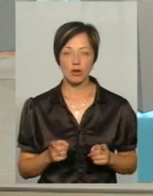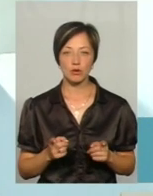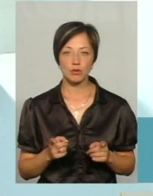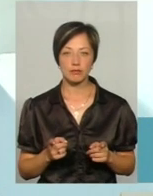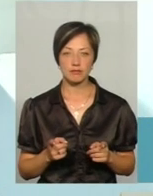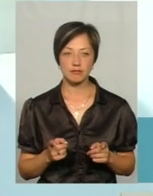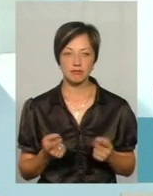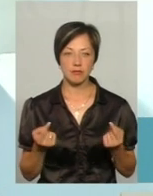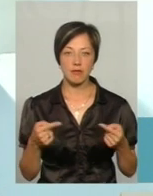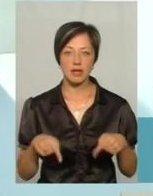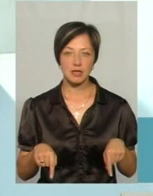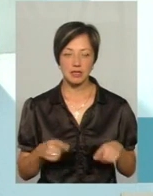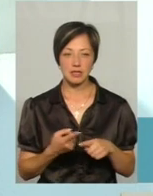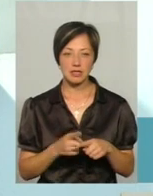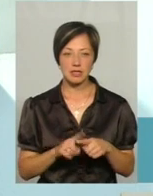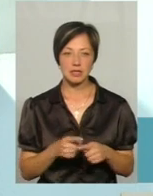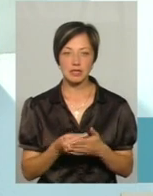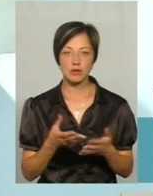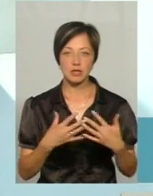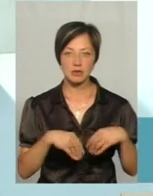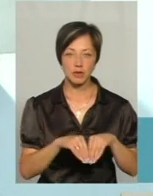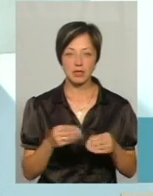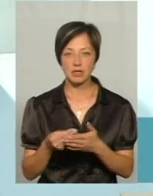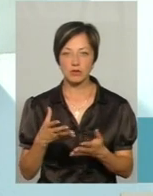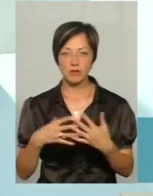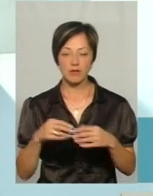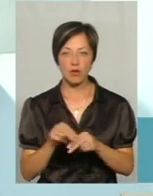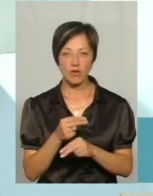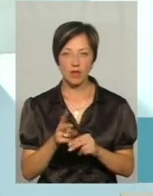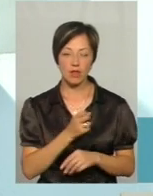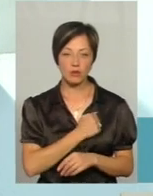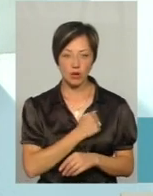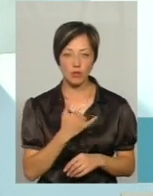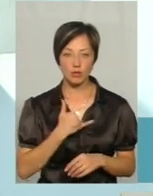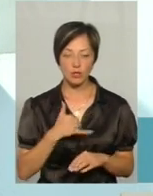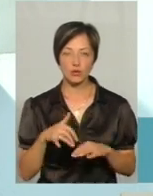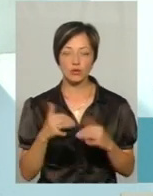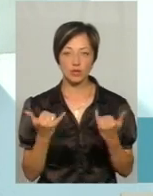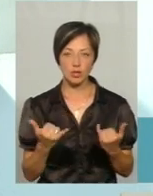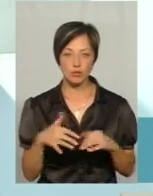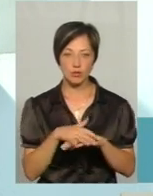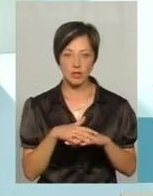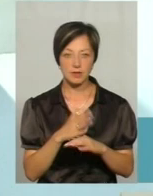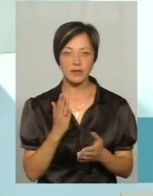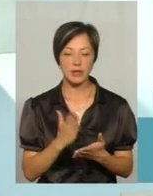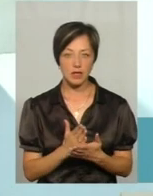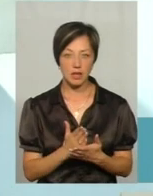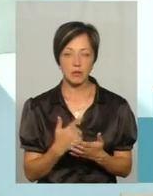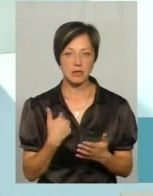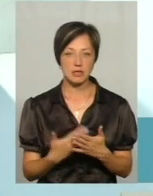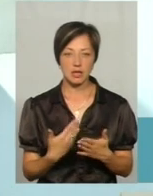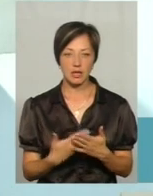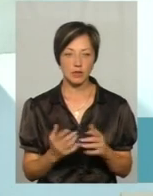так, саме цінності сім'ї, цінності виховання, на жаль, в нашому сучасному суспільстві є, і мені здається,